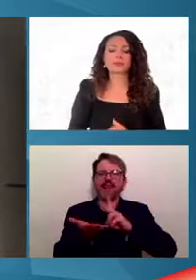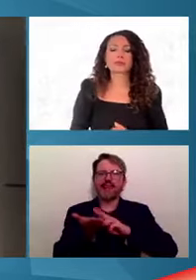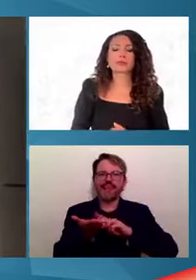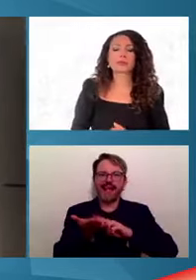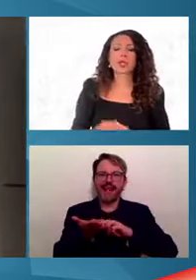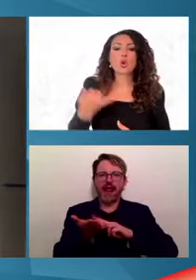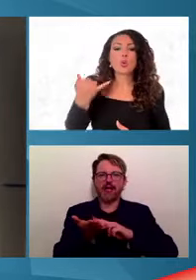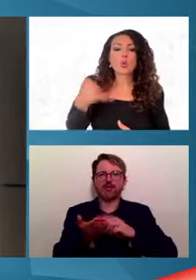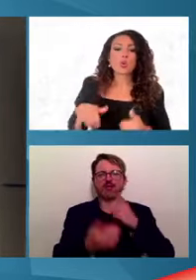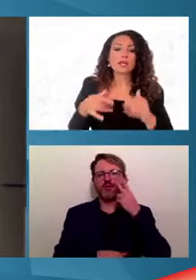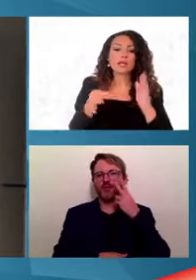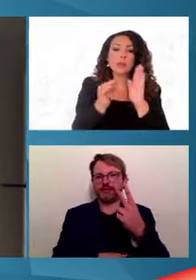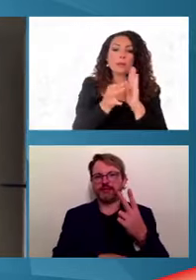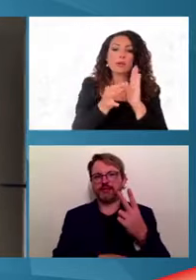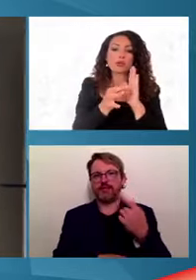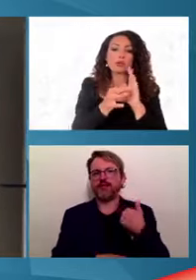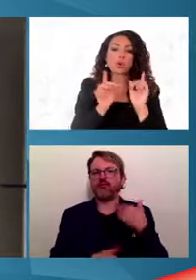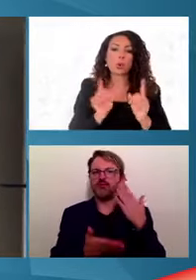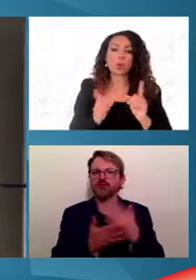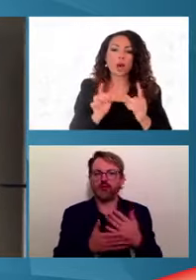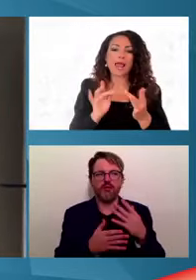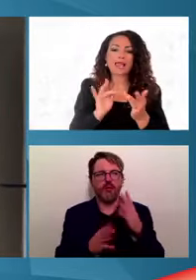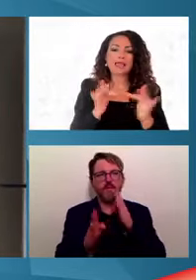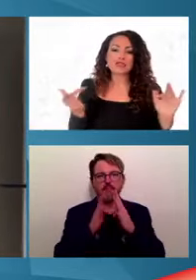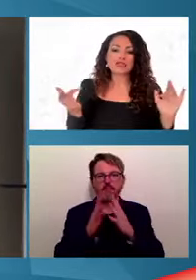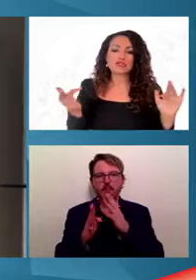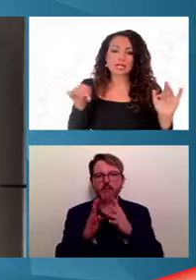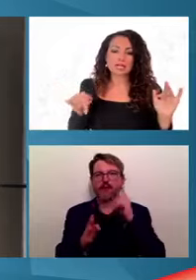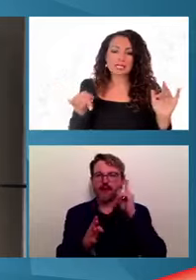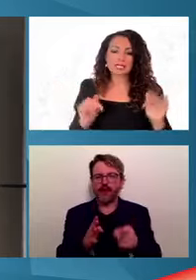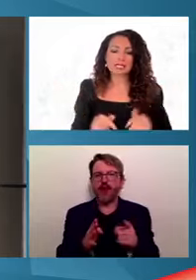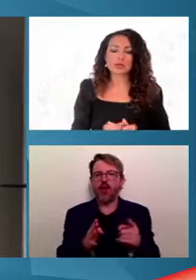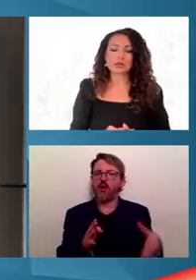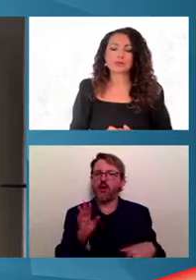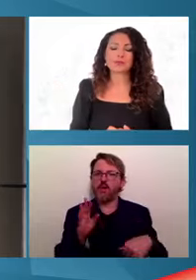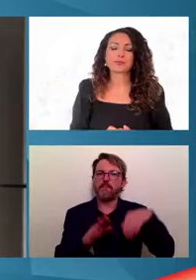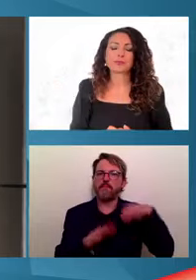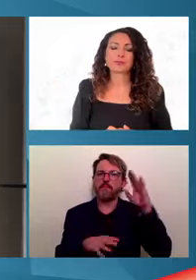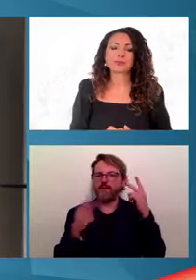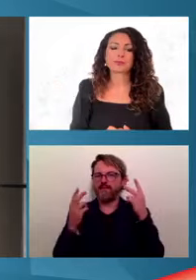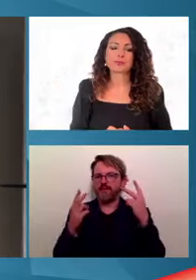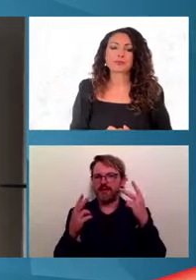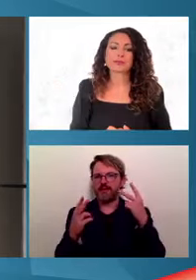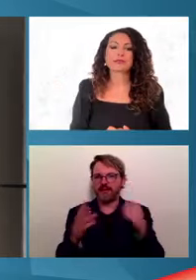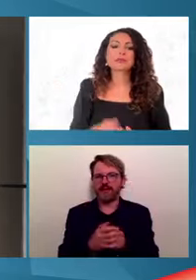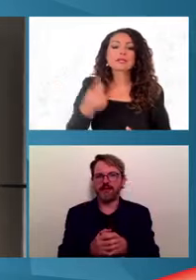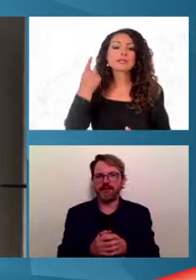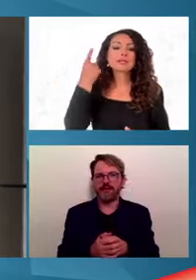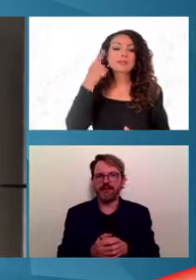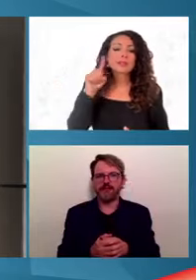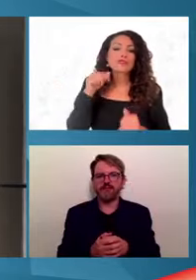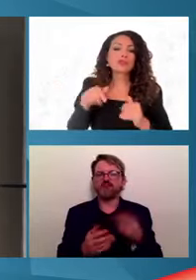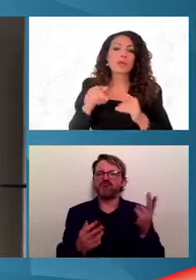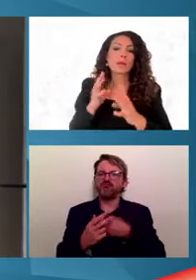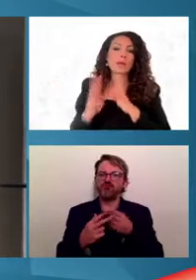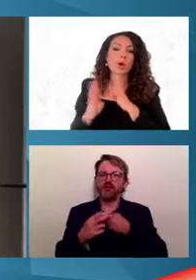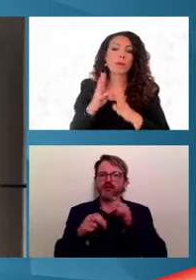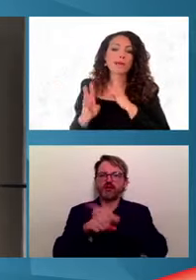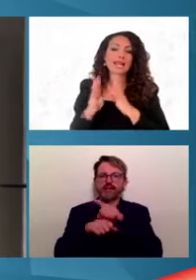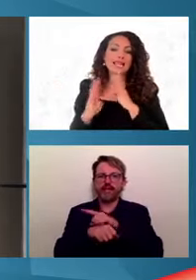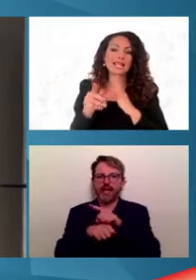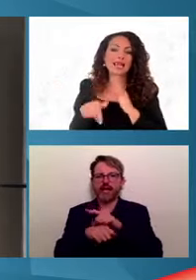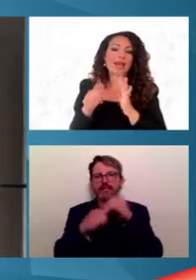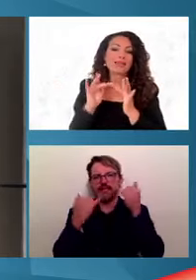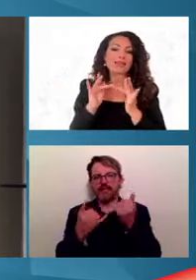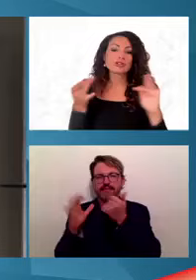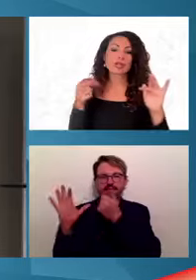Sehen wir, hat gerade in der Mobilität immer mehr an Bedeutung und wird sie auch haben. In der Zwischenzeit eben werden